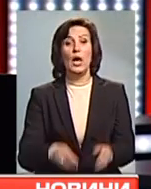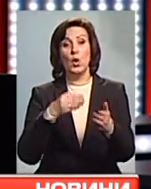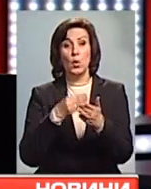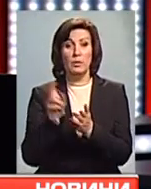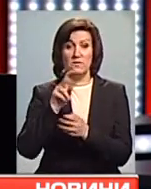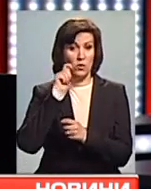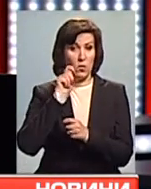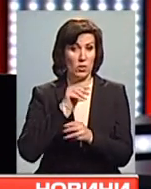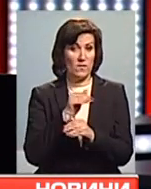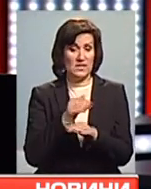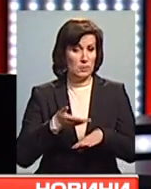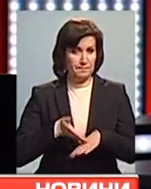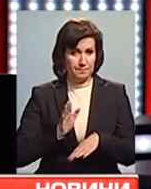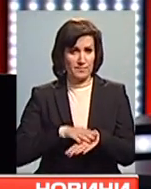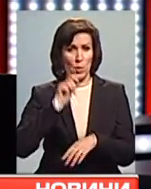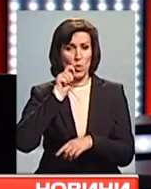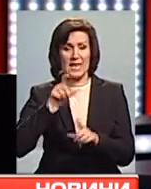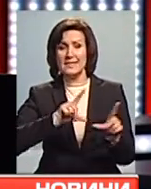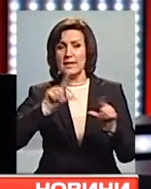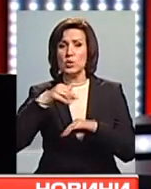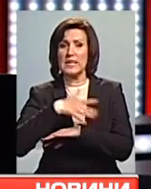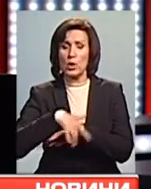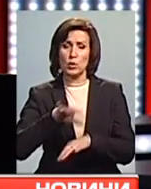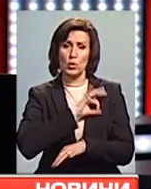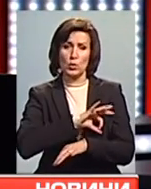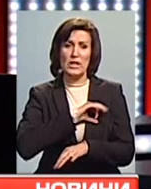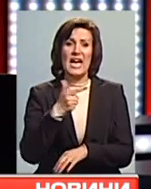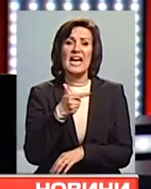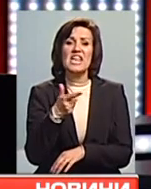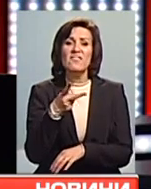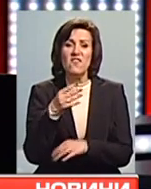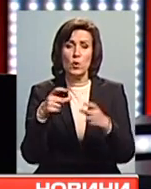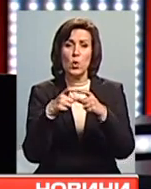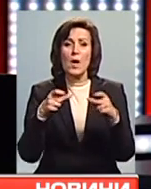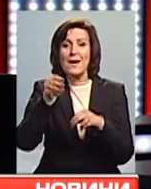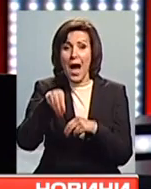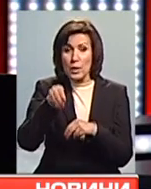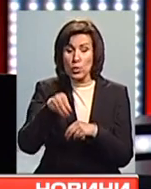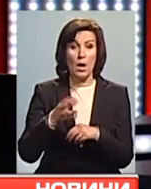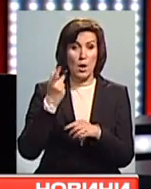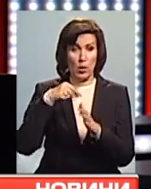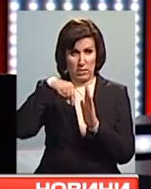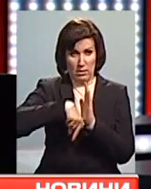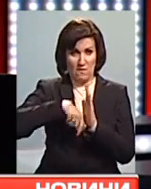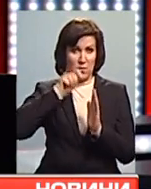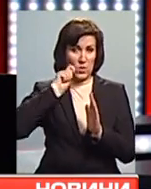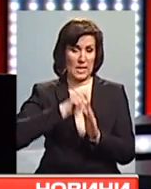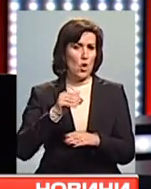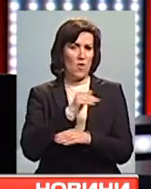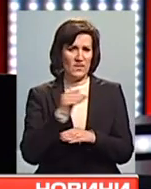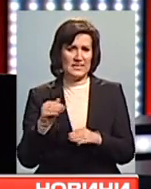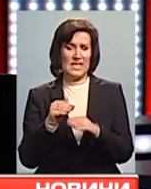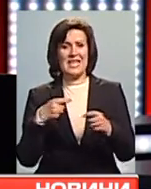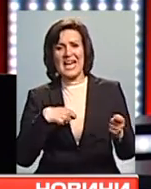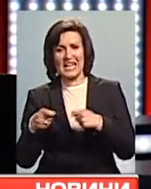Купити валюту в Україні офіційно важко. Українці, які їдуть за кордон, користуються гривневою карткою. Але коли всередині України офіційний